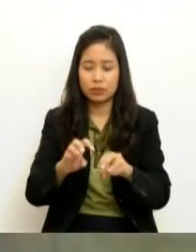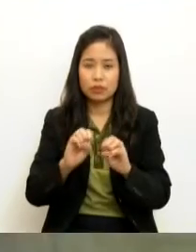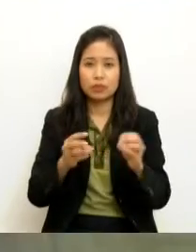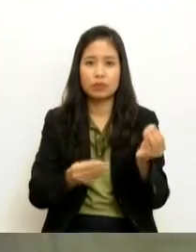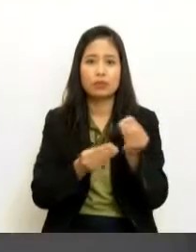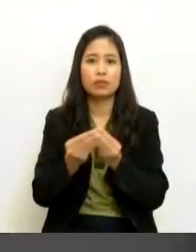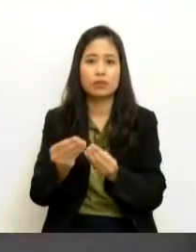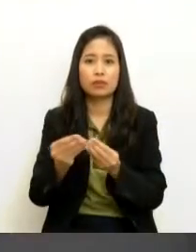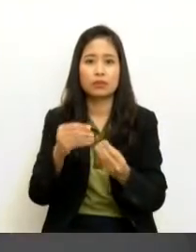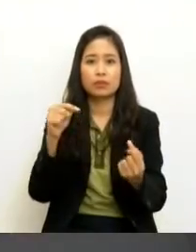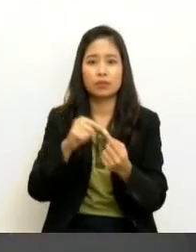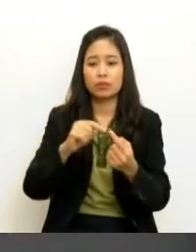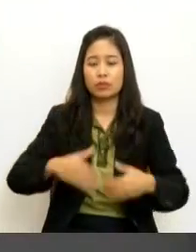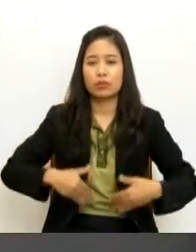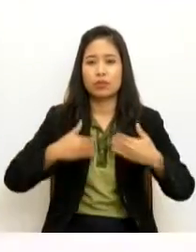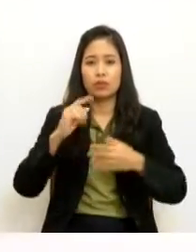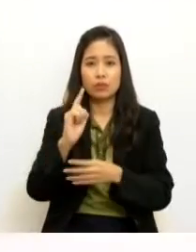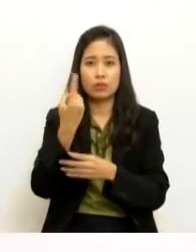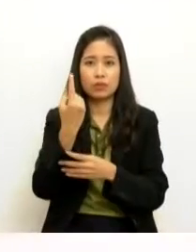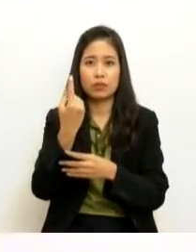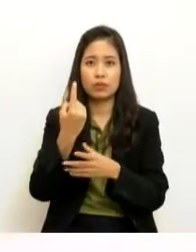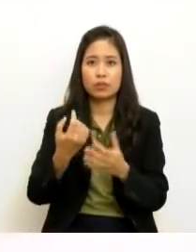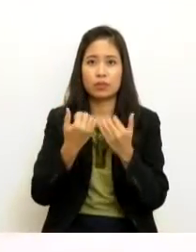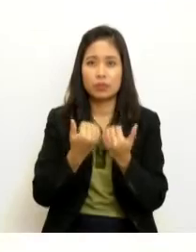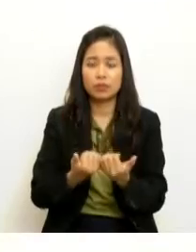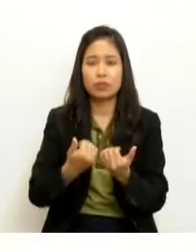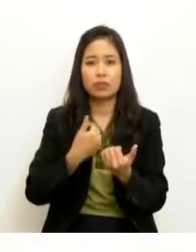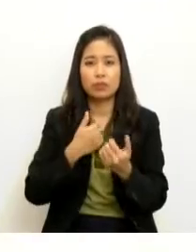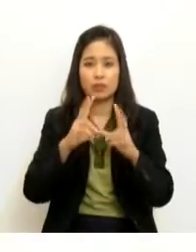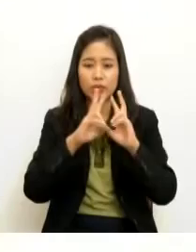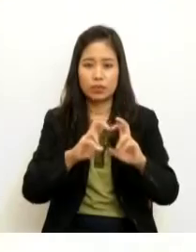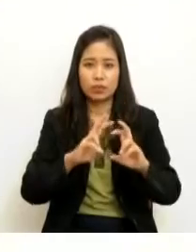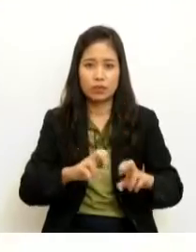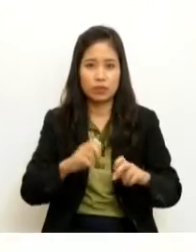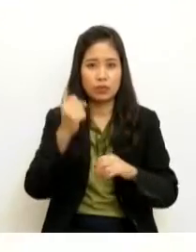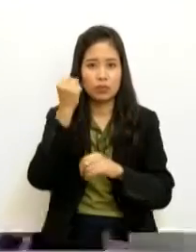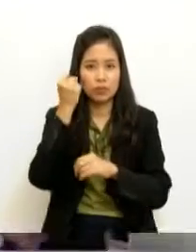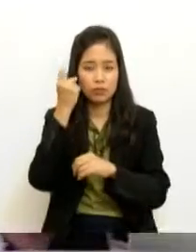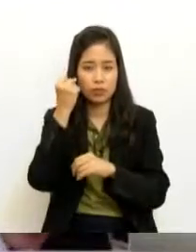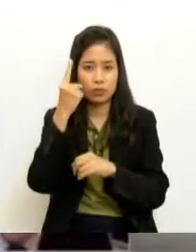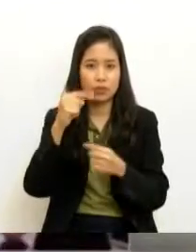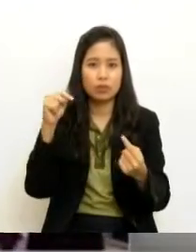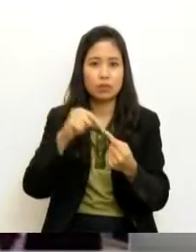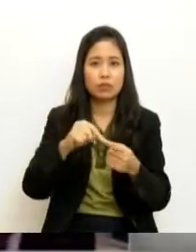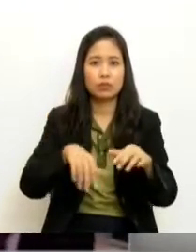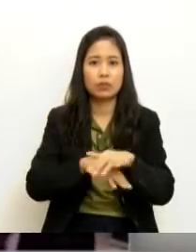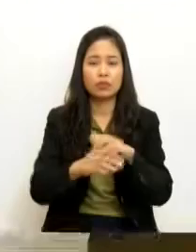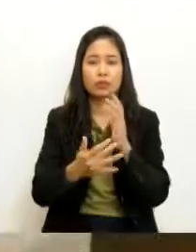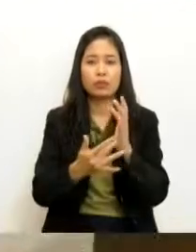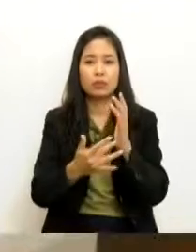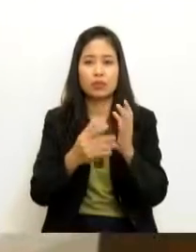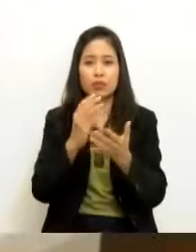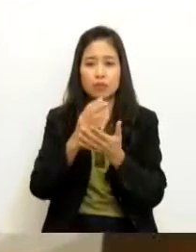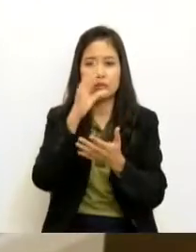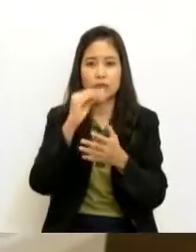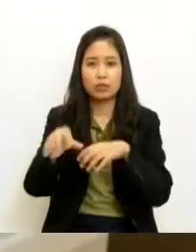ครินทรวิโรฒการอบรมครั้งนี้ได้สร้างความเข้าใจเกี่ยวกับบทบาทการบริหารและการจัดการเรียนรู้ท่